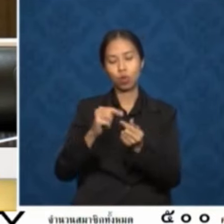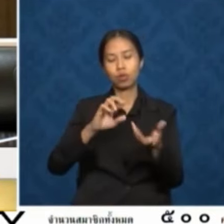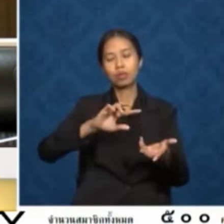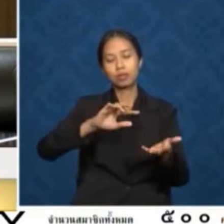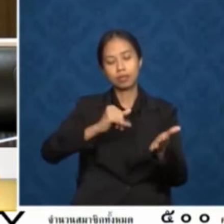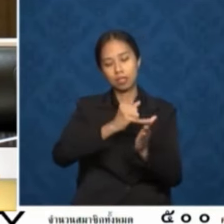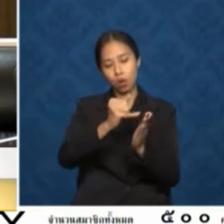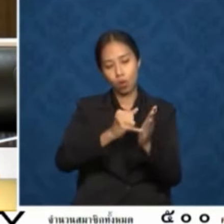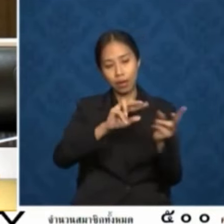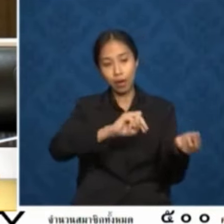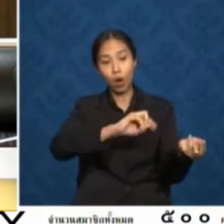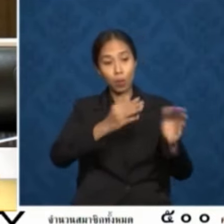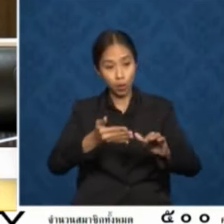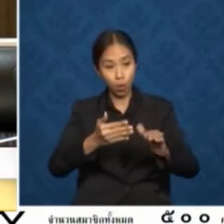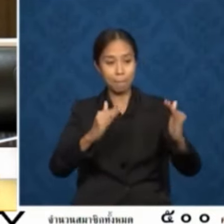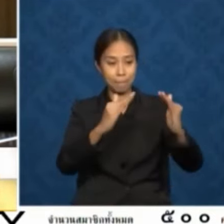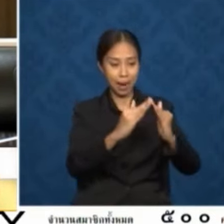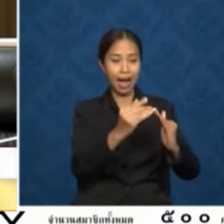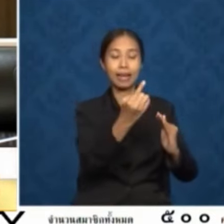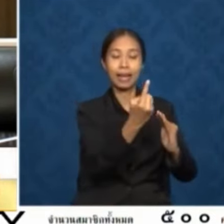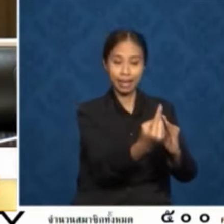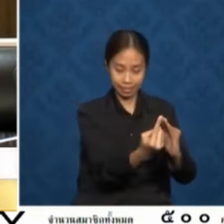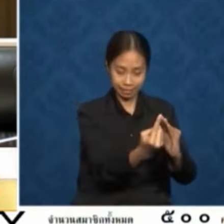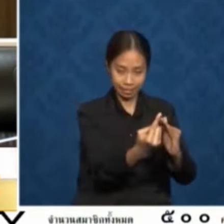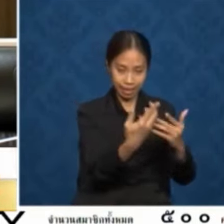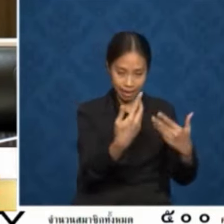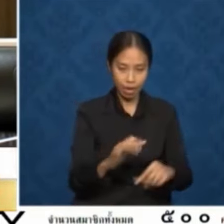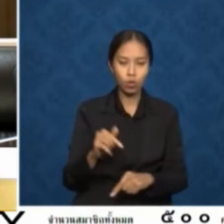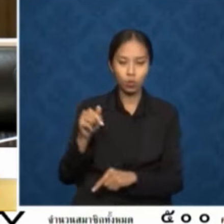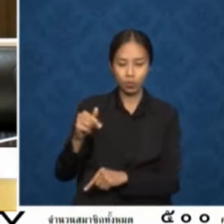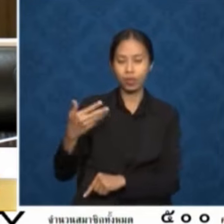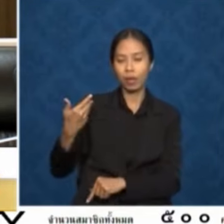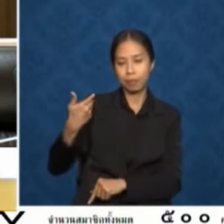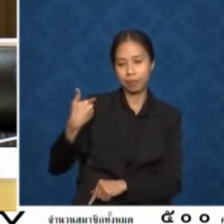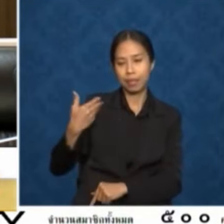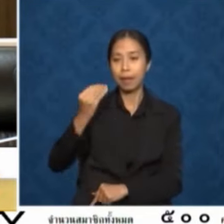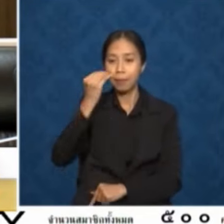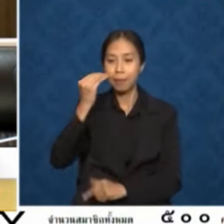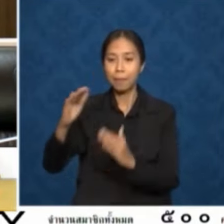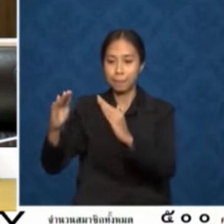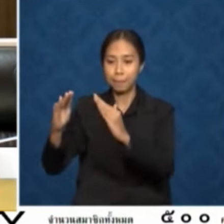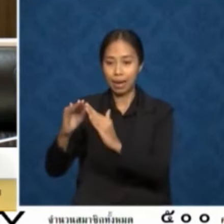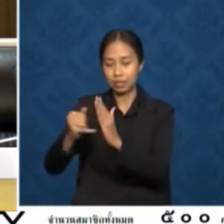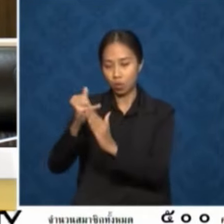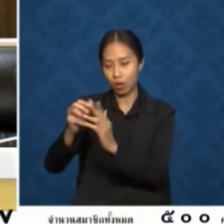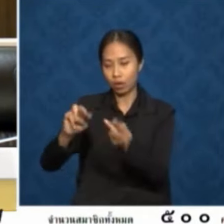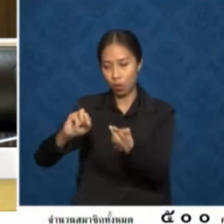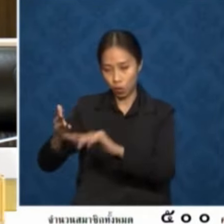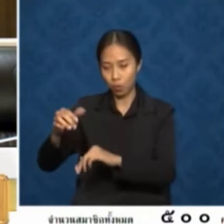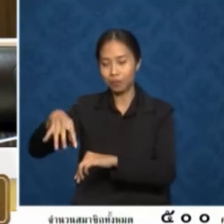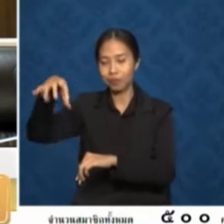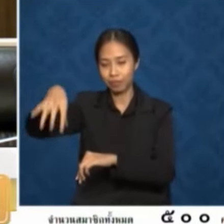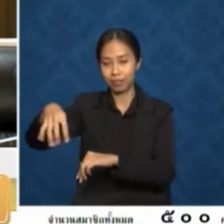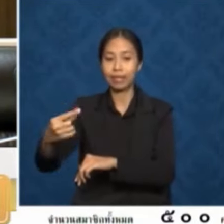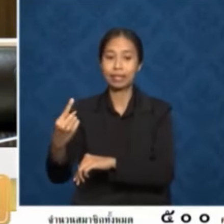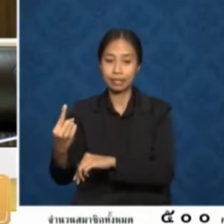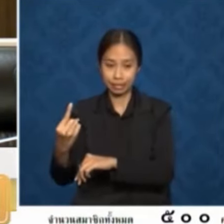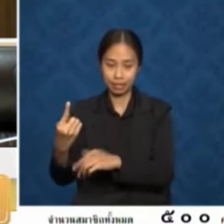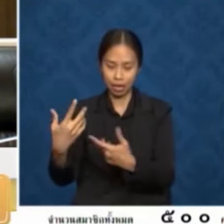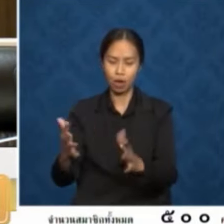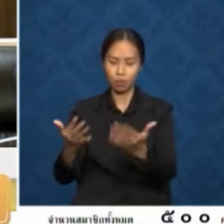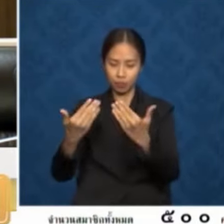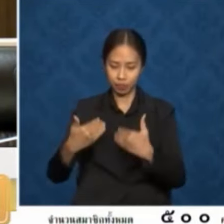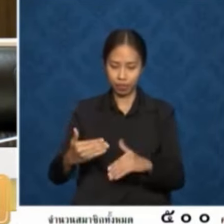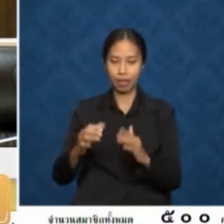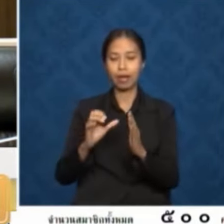หลังและที่บ้านสามแยกตำบลท่าเรืออำเภอนาว่าจังหวัดนครพนม1หลังและที่จังหวัดสก